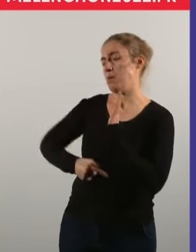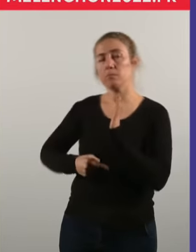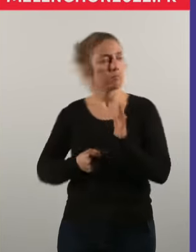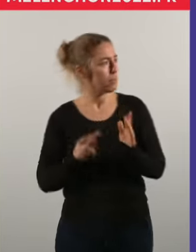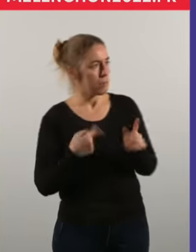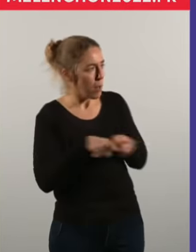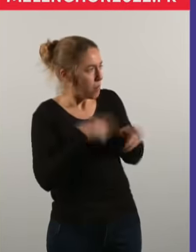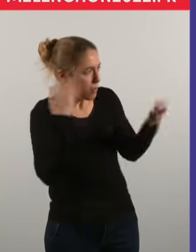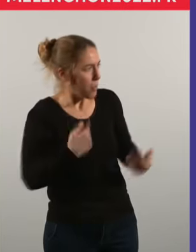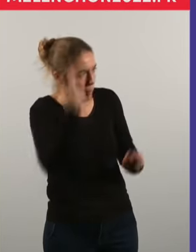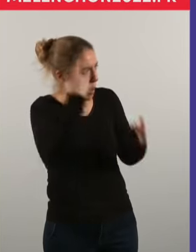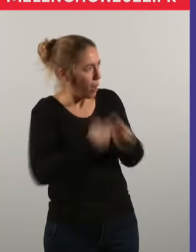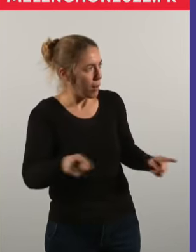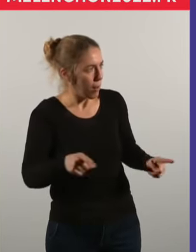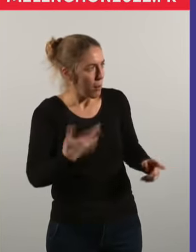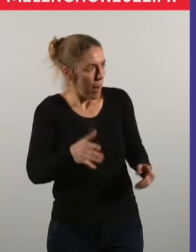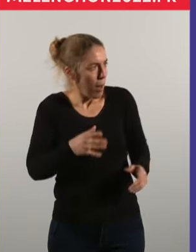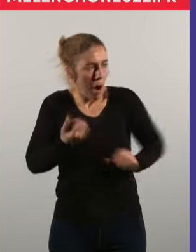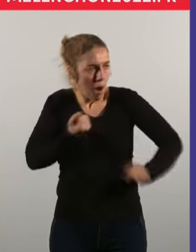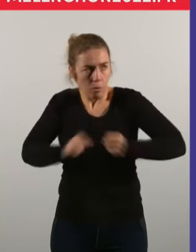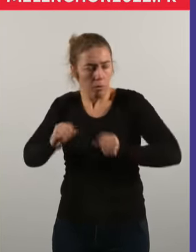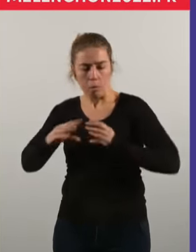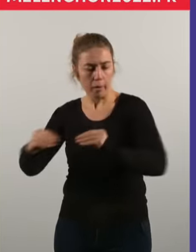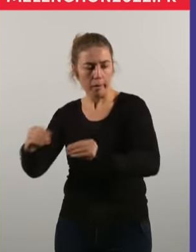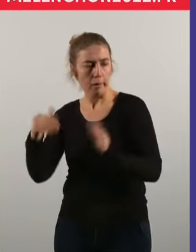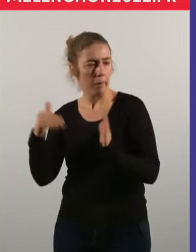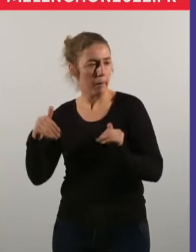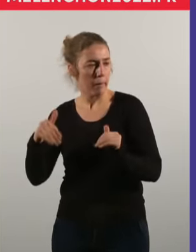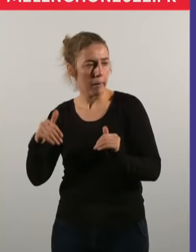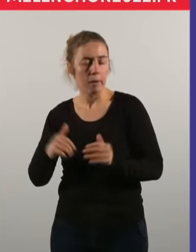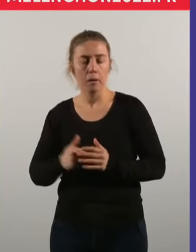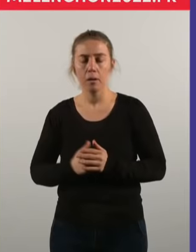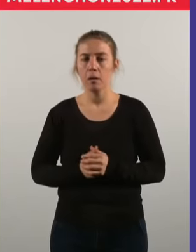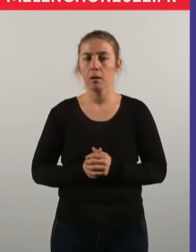tout. Hein, et ça ne m'empêche pas de le faire. Et ce n'est pas la peine